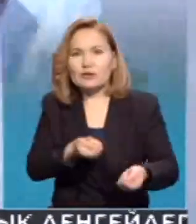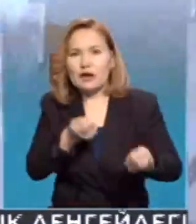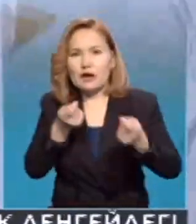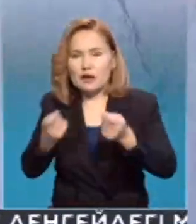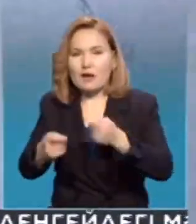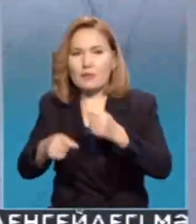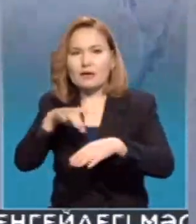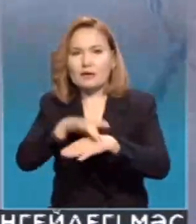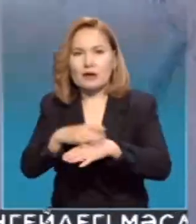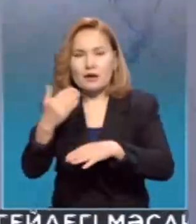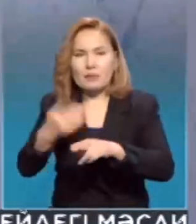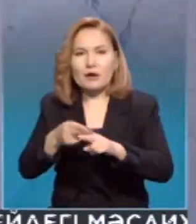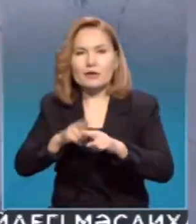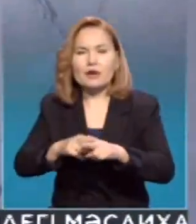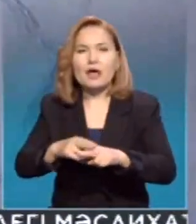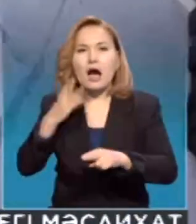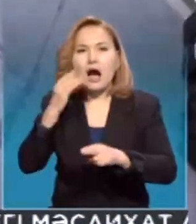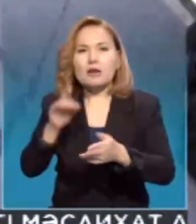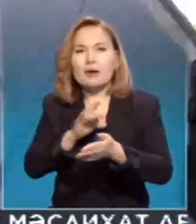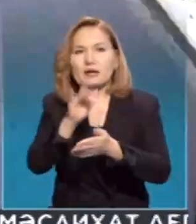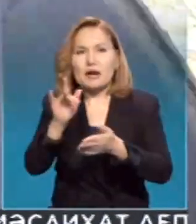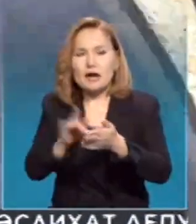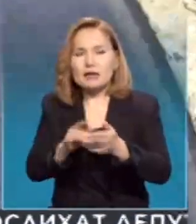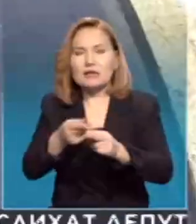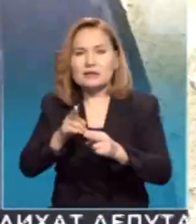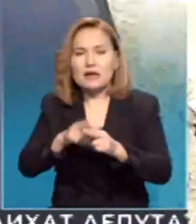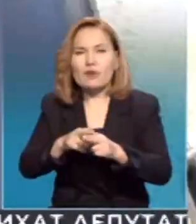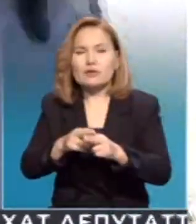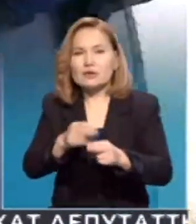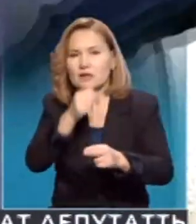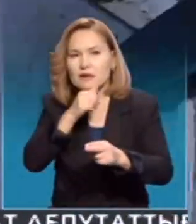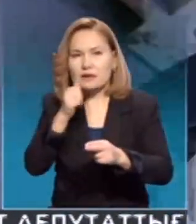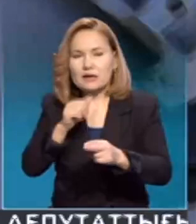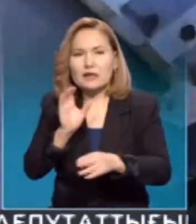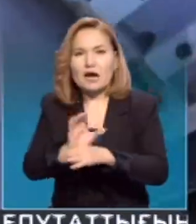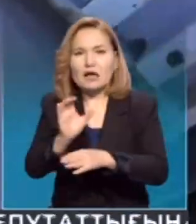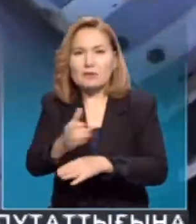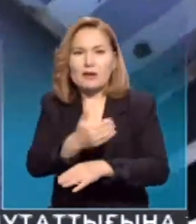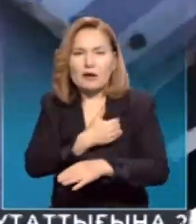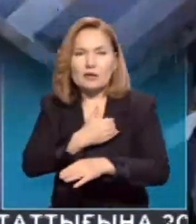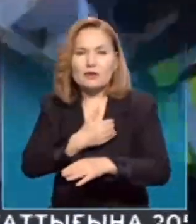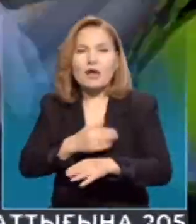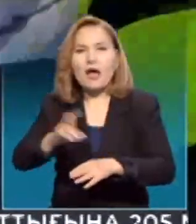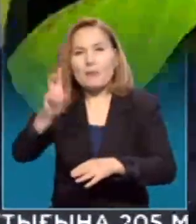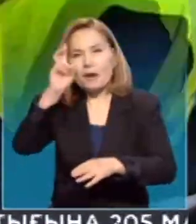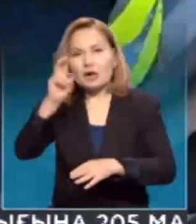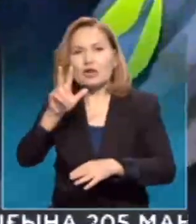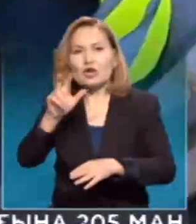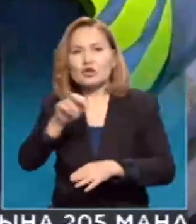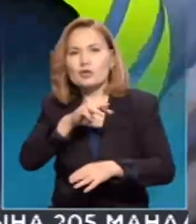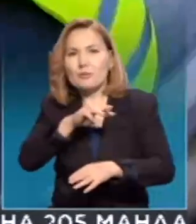Тауар вьетнамдық компаниядан алматылық жеке кәсіпкерге жіберіліпті. Алдын ала есеп бойынша мемлекетке 300 миллион